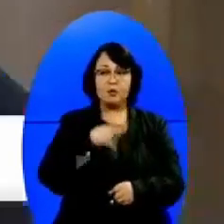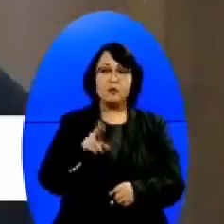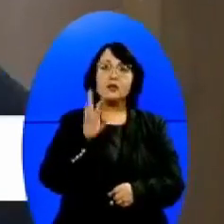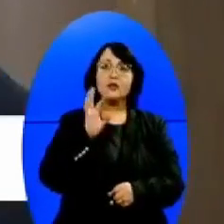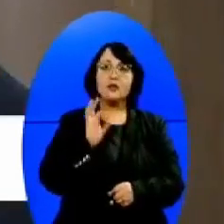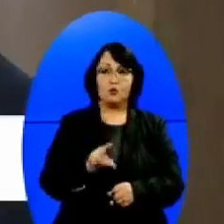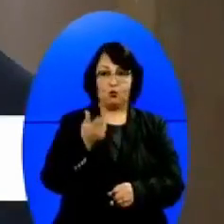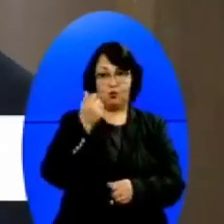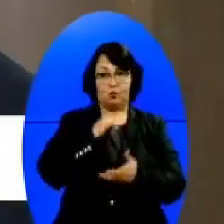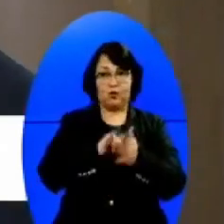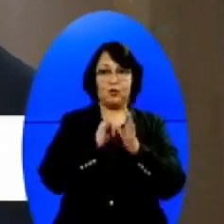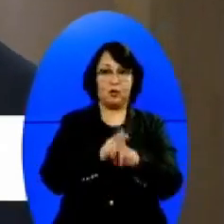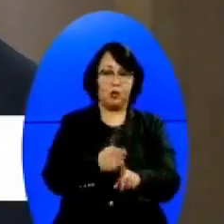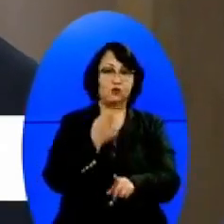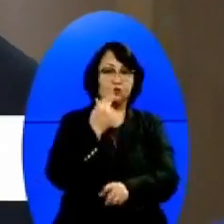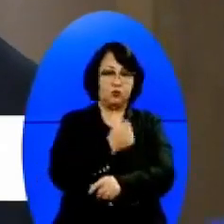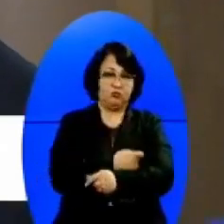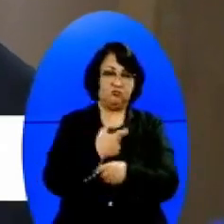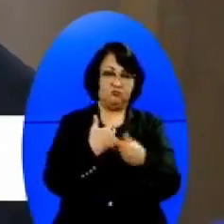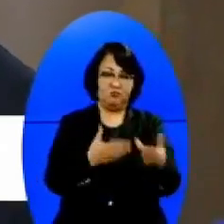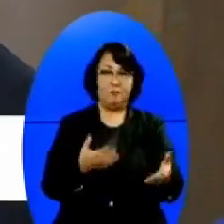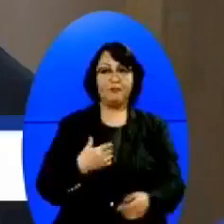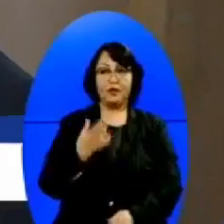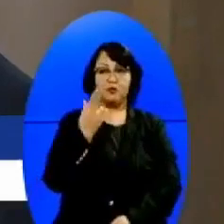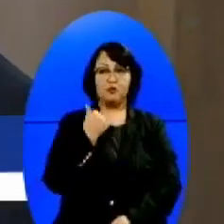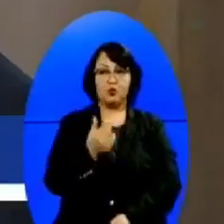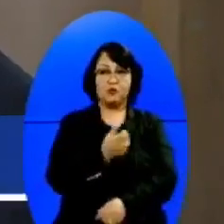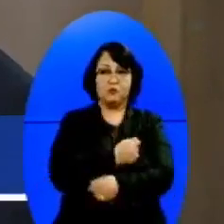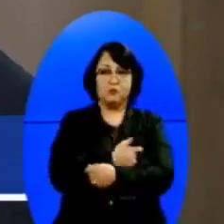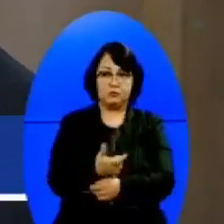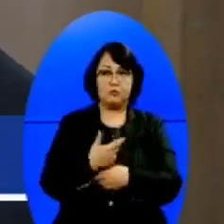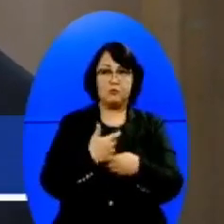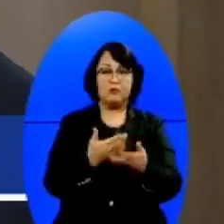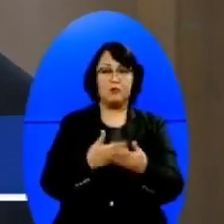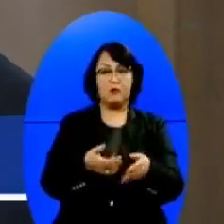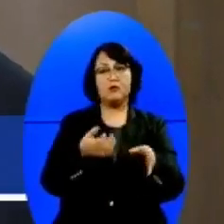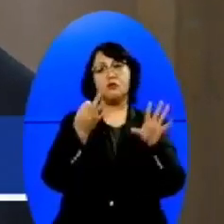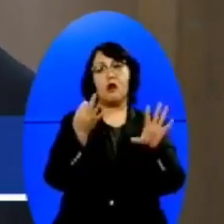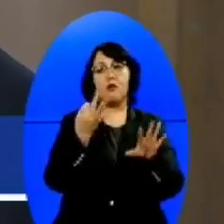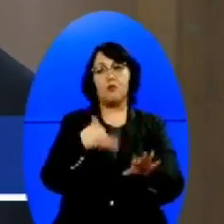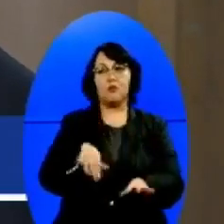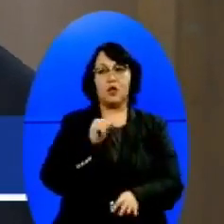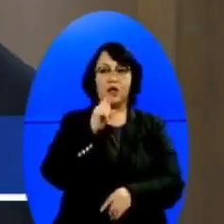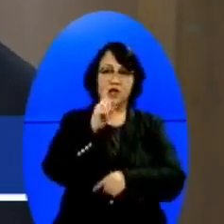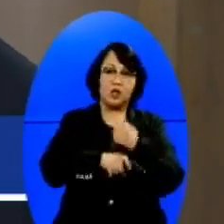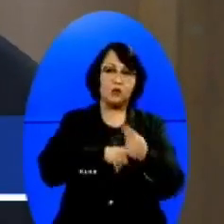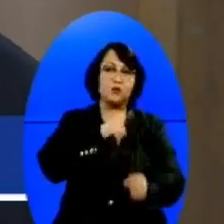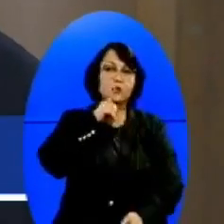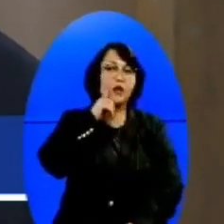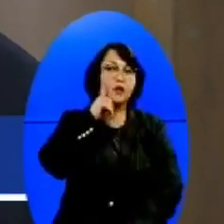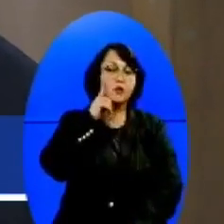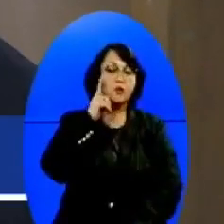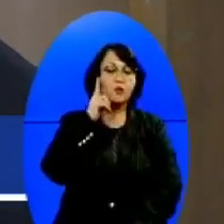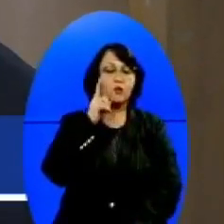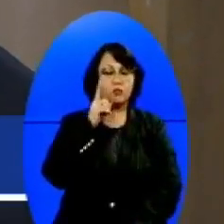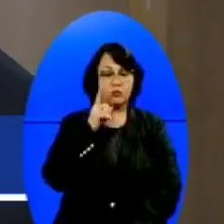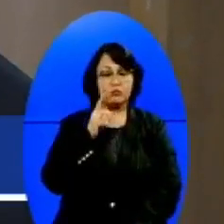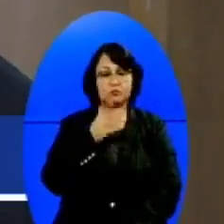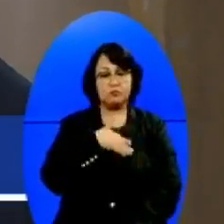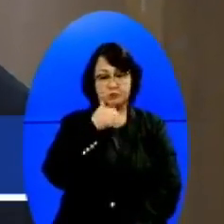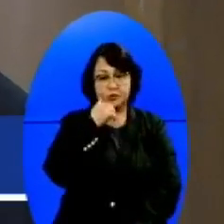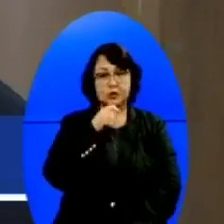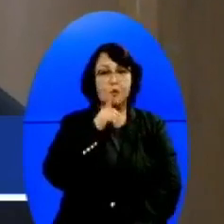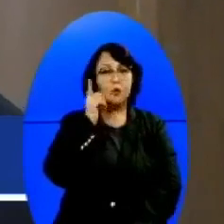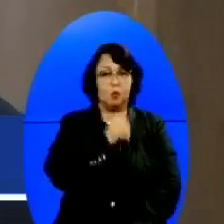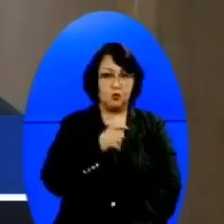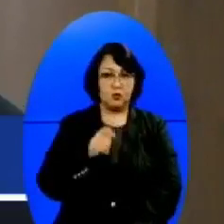өгдөө шүү. За би одоо цусаа 8 удаа өгч байгаа. Тэгээд ер нь бол залуучдыг, ер нь залуу хүмүүс залууч гэлтгүй ер нь